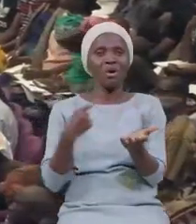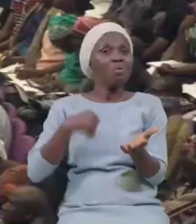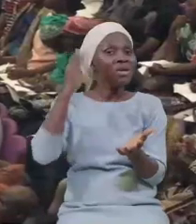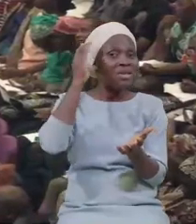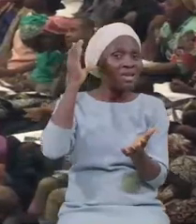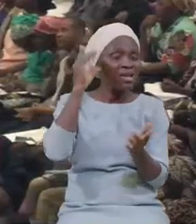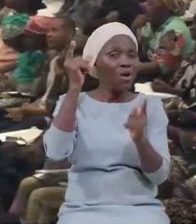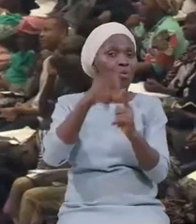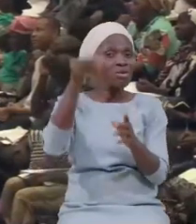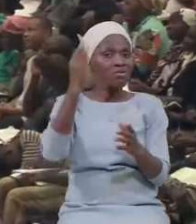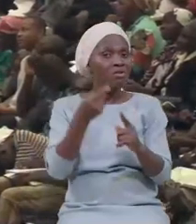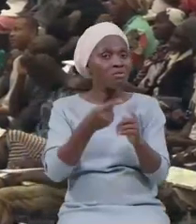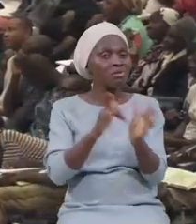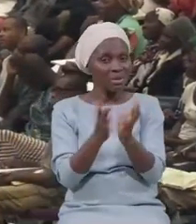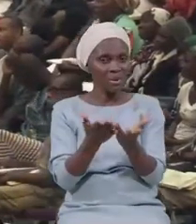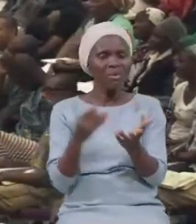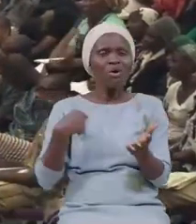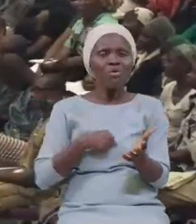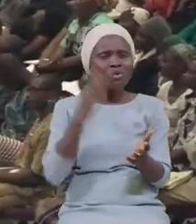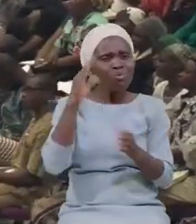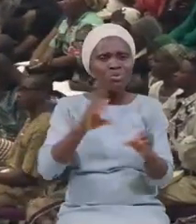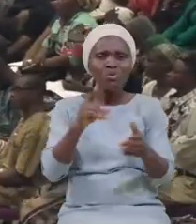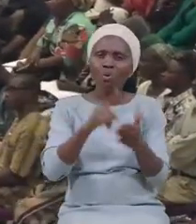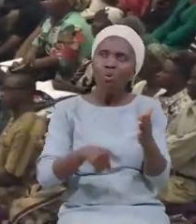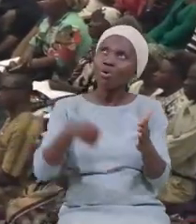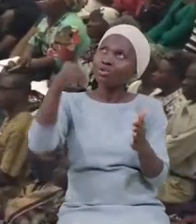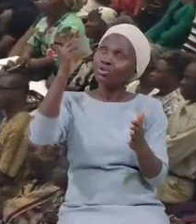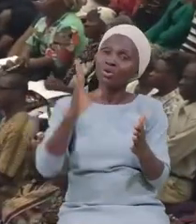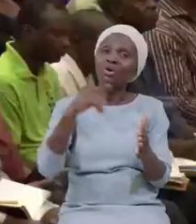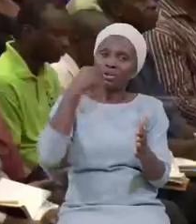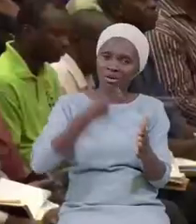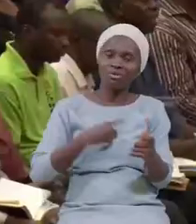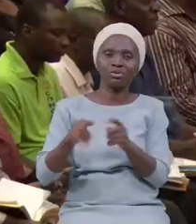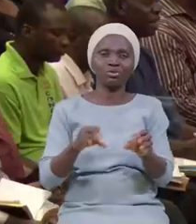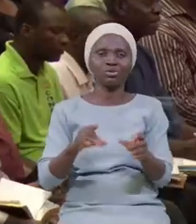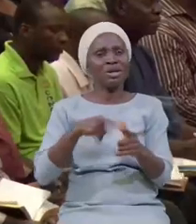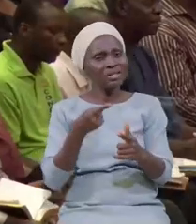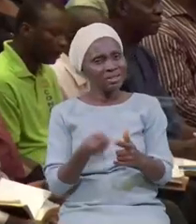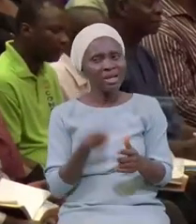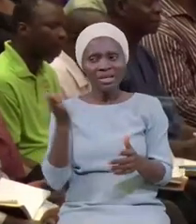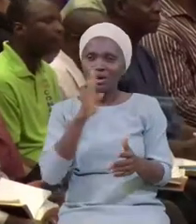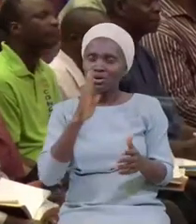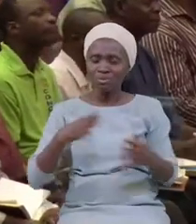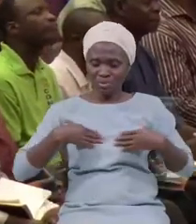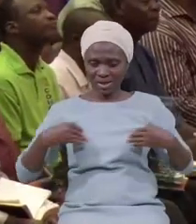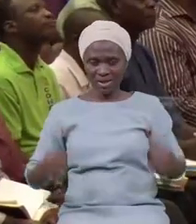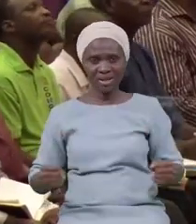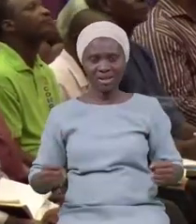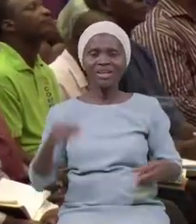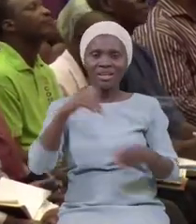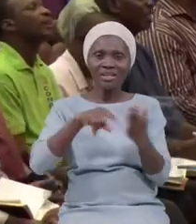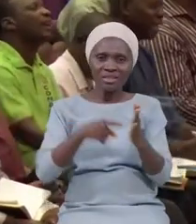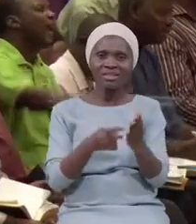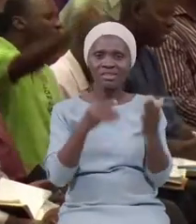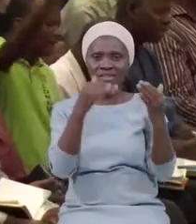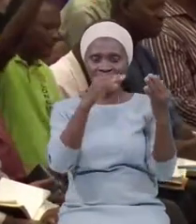Bible, nous allons faire ce que le Seigneur nous dit de faire. Il y aura la guérison dans ce pays. Je dis, il y aura la